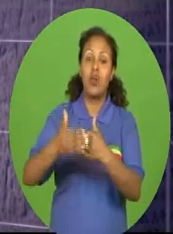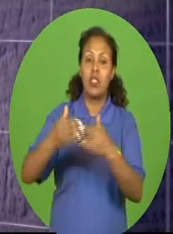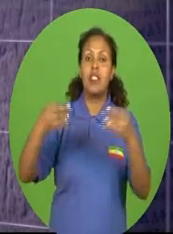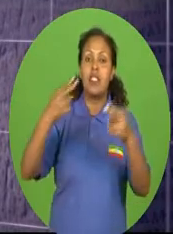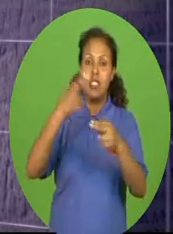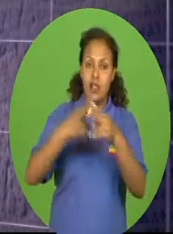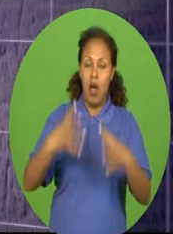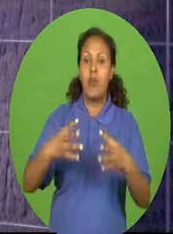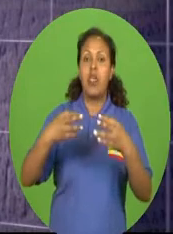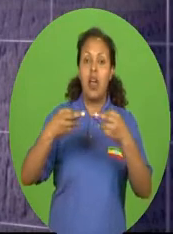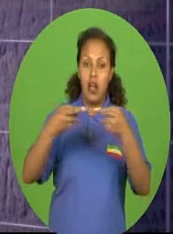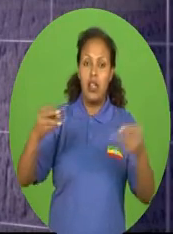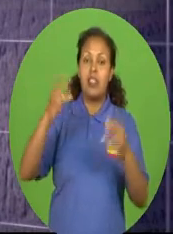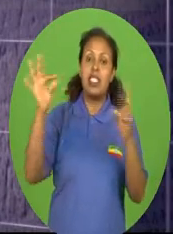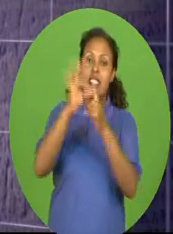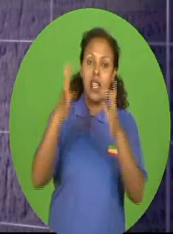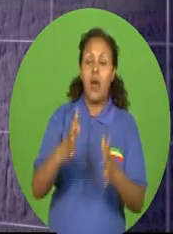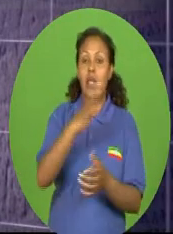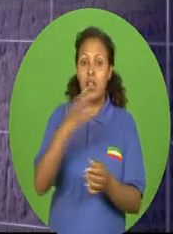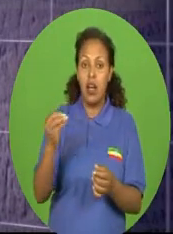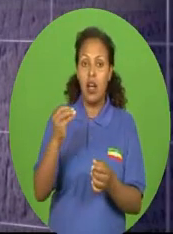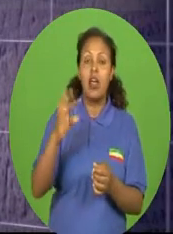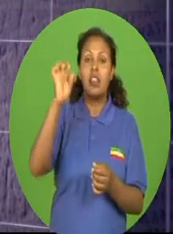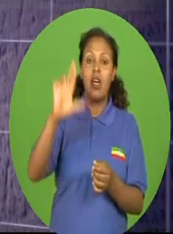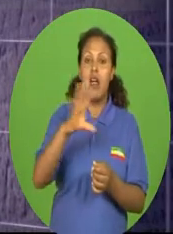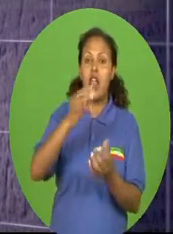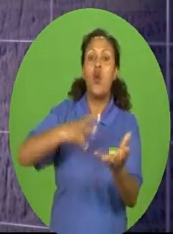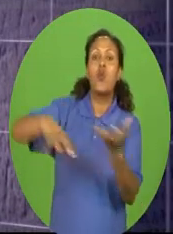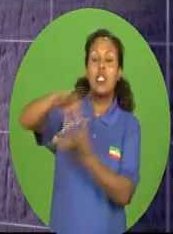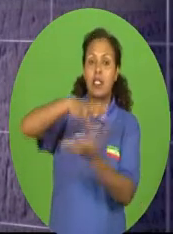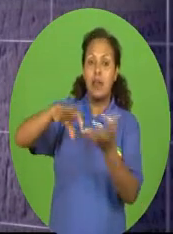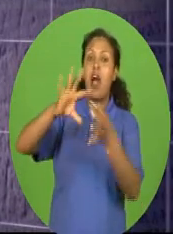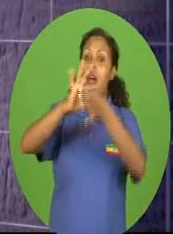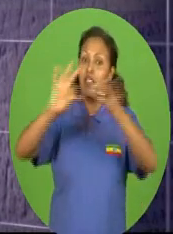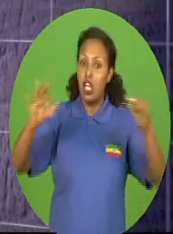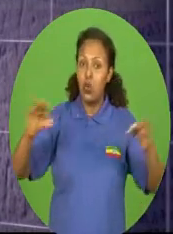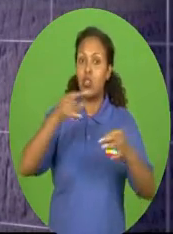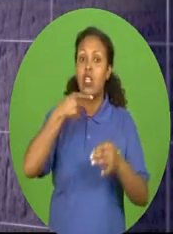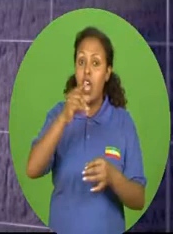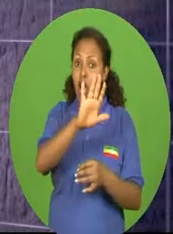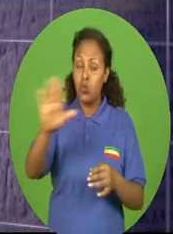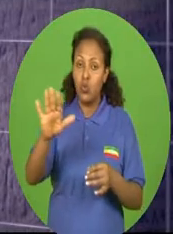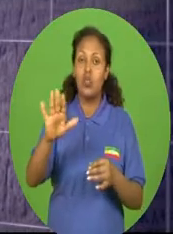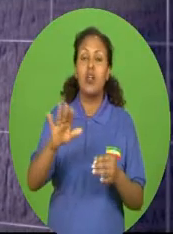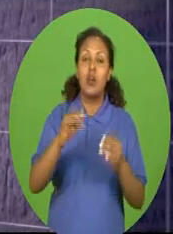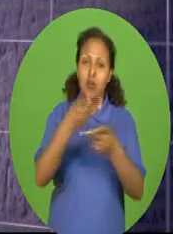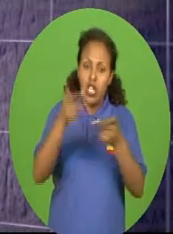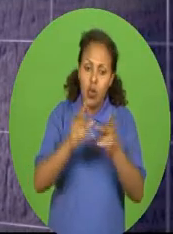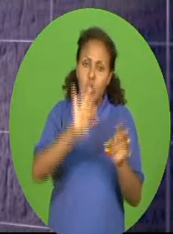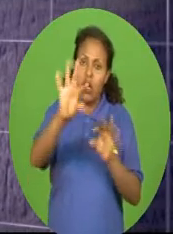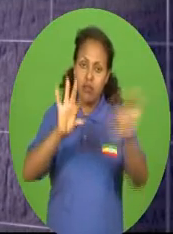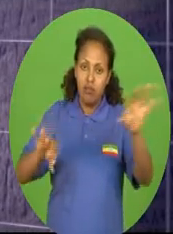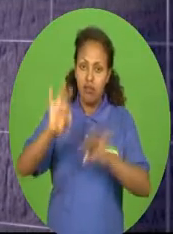የሚከተሉትን ስማዊ ሀረግ፣ ግሳዊ ሀረግ፣ ቅጽላዊ ሀረግ እንዲሁም ተራና ውስብስብ አረፍተ ነገሮች